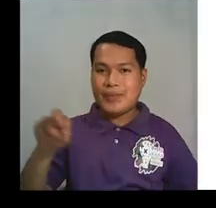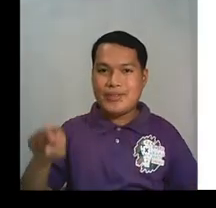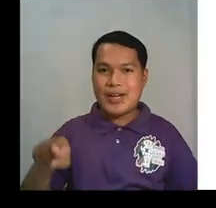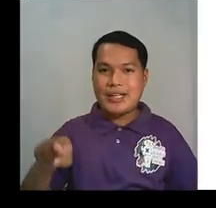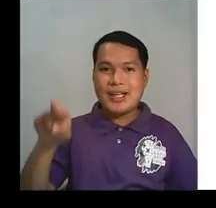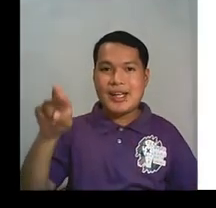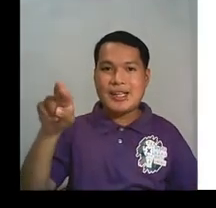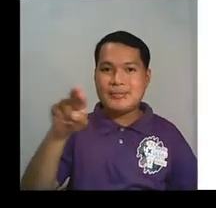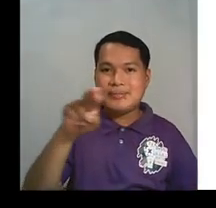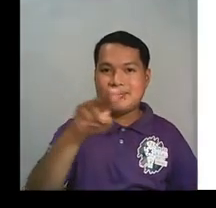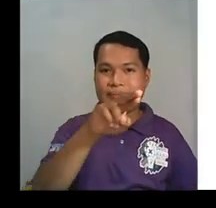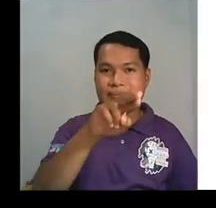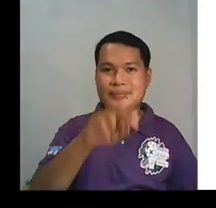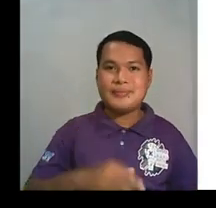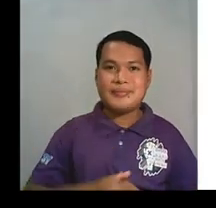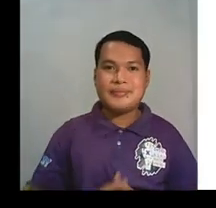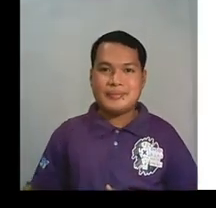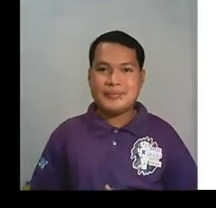Radical.